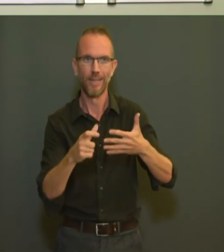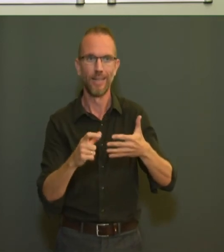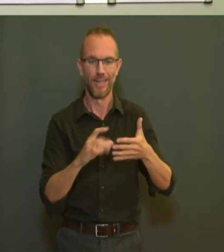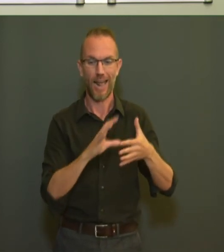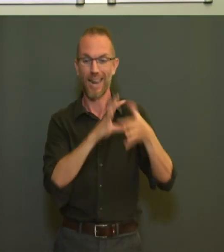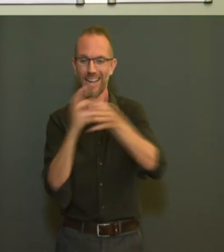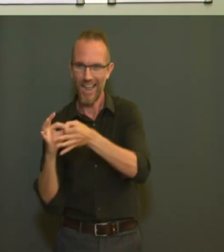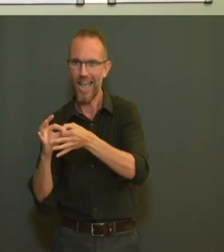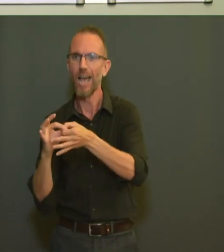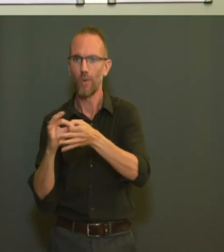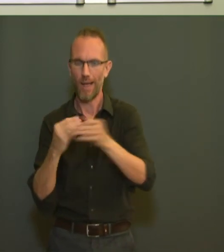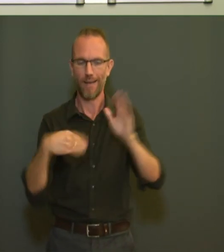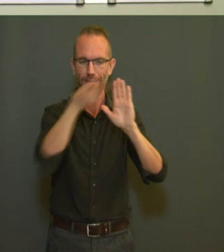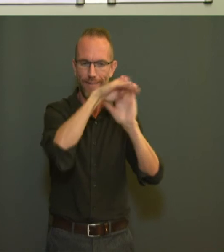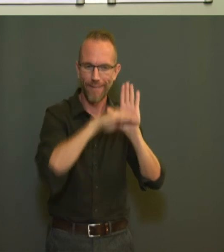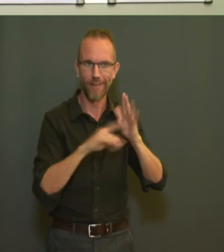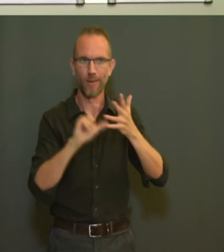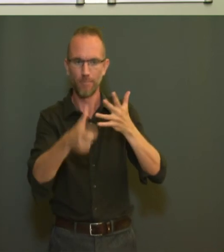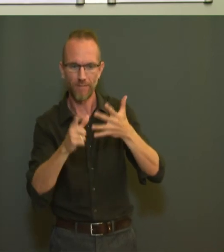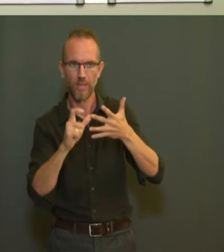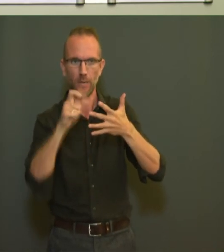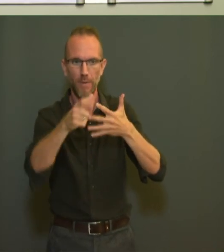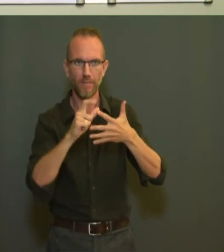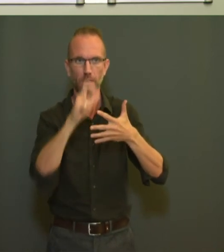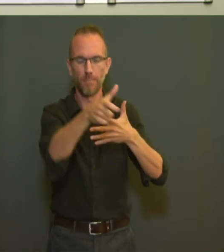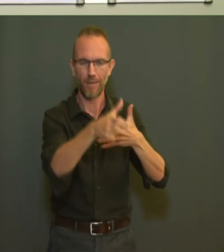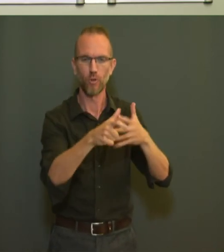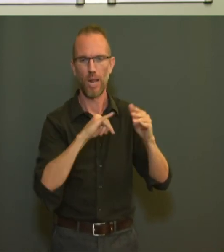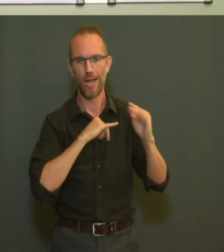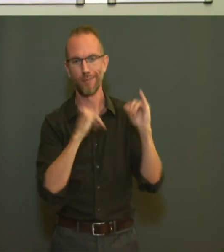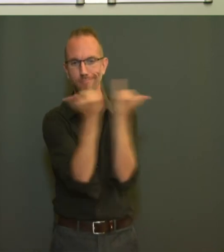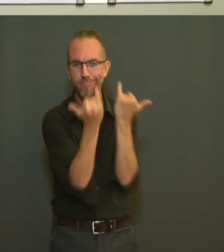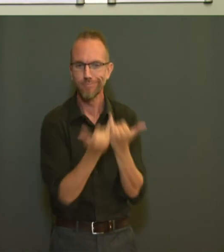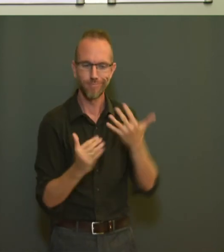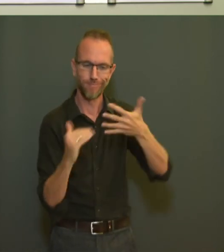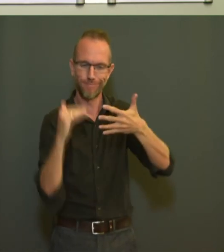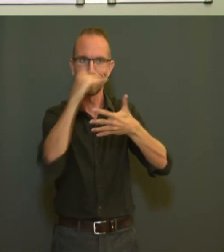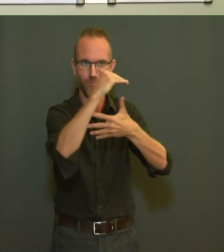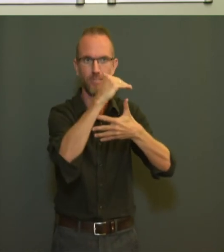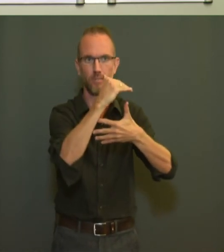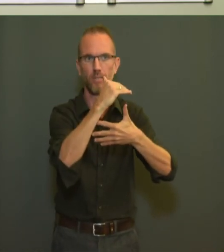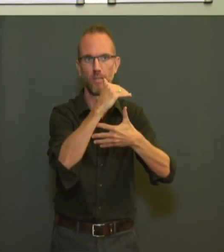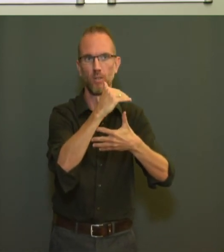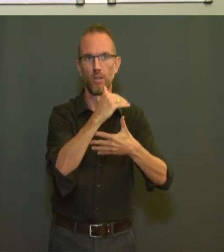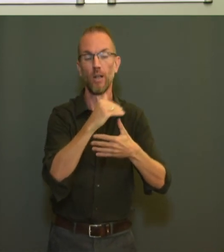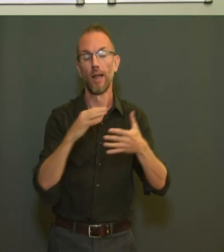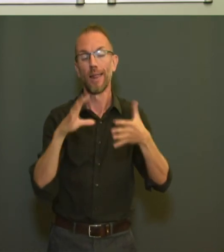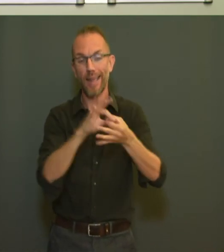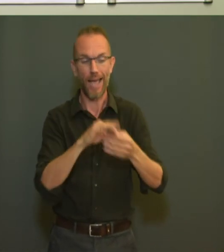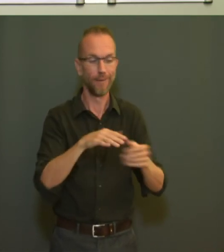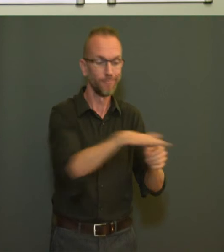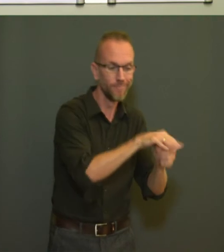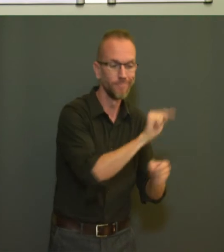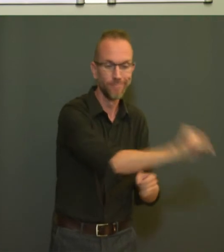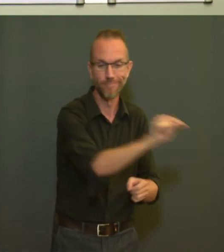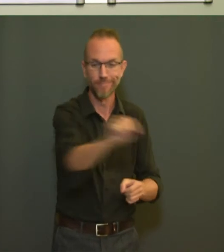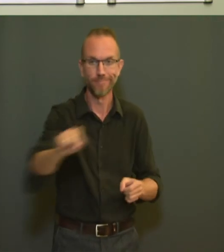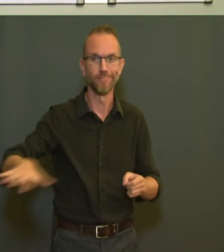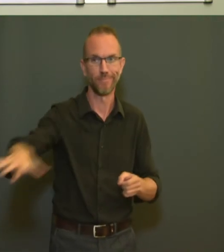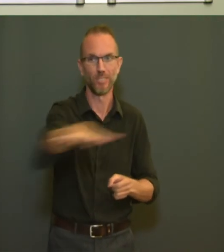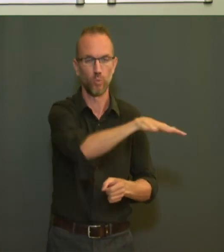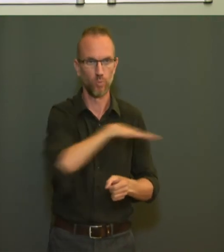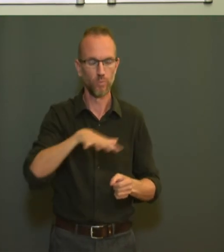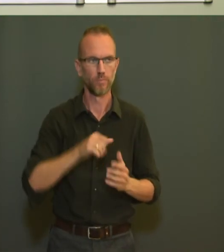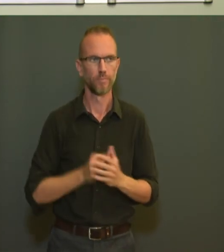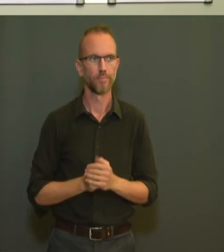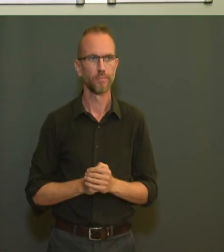spécifiques, à des mesures spécifiques à prendre dans l'endroit en question. Alors ces actions, ces